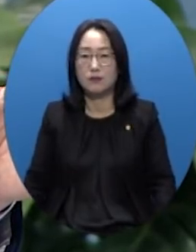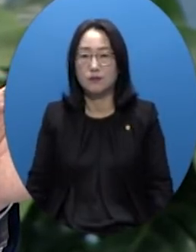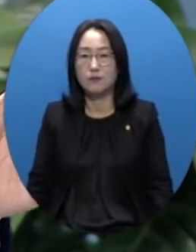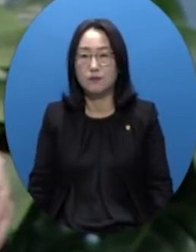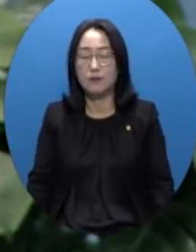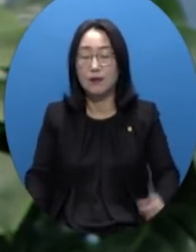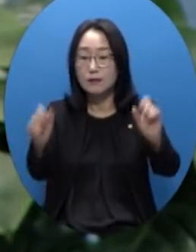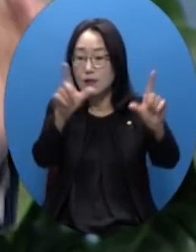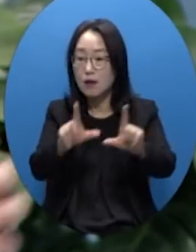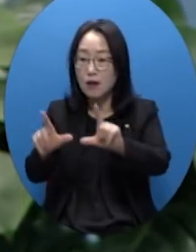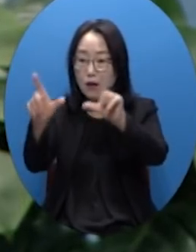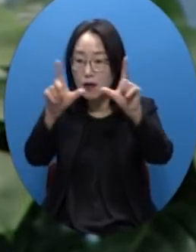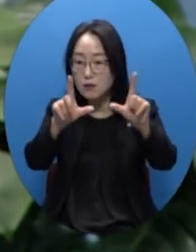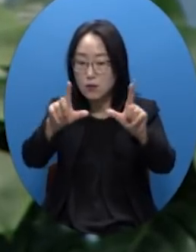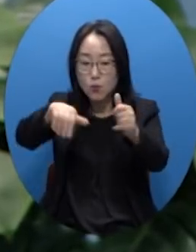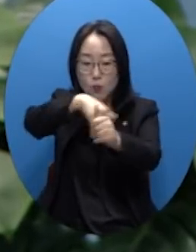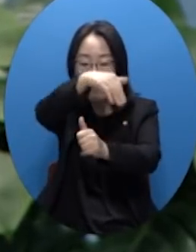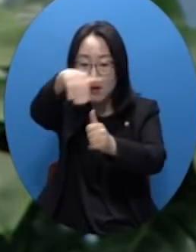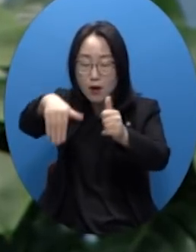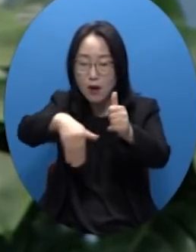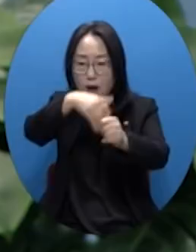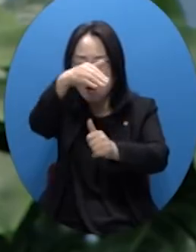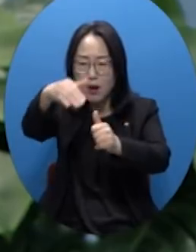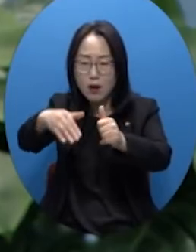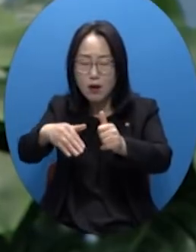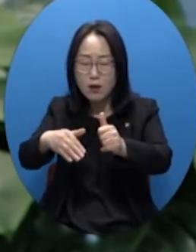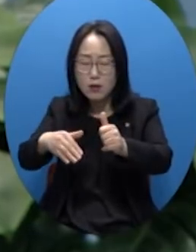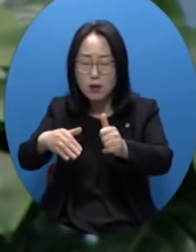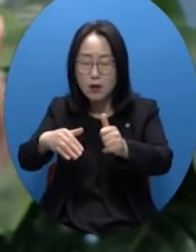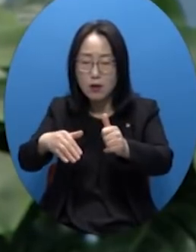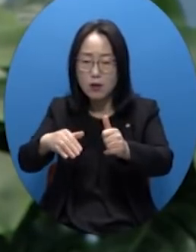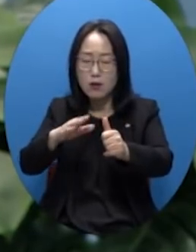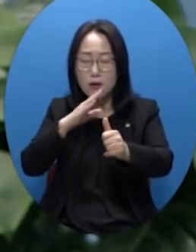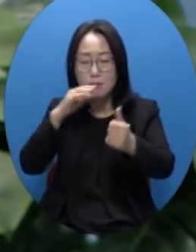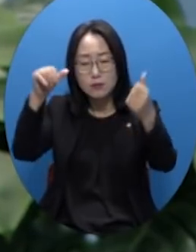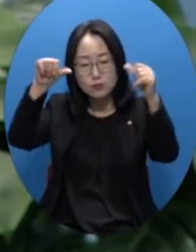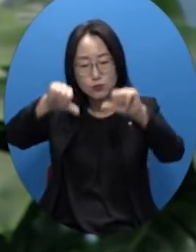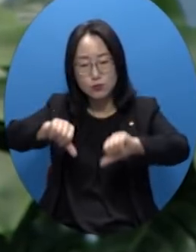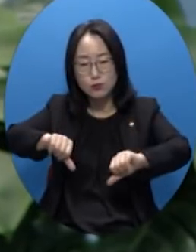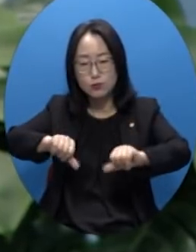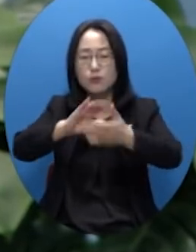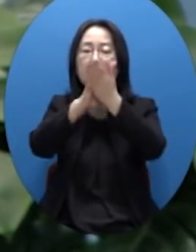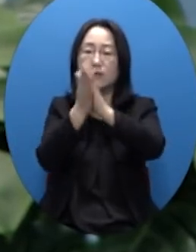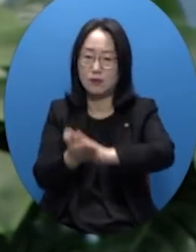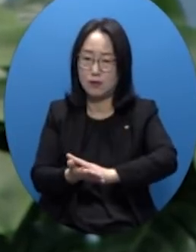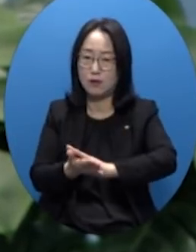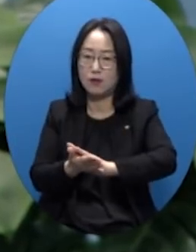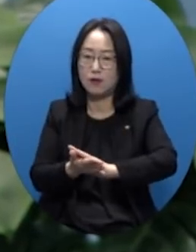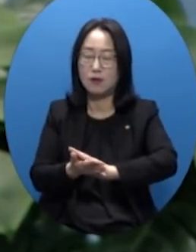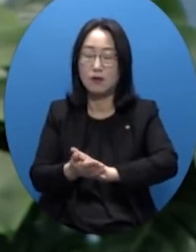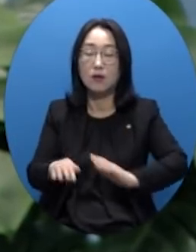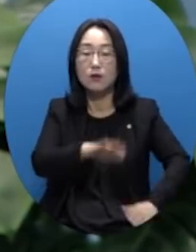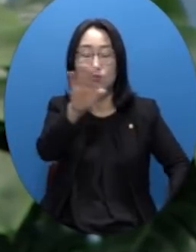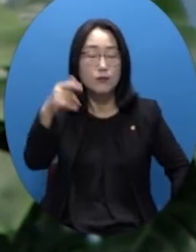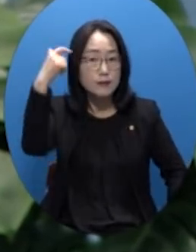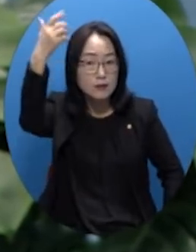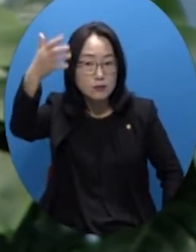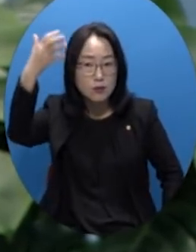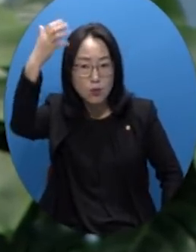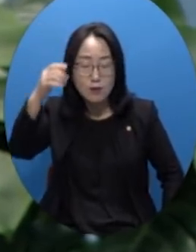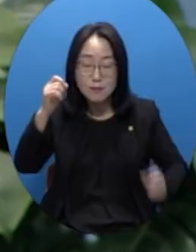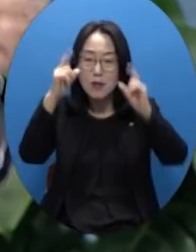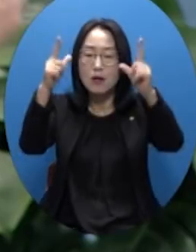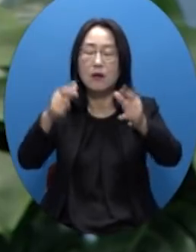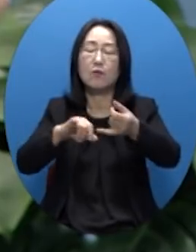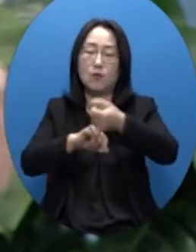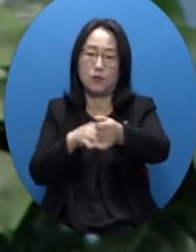그들이 살 근황 경이가 시옹 거기로 덮인 저주로 환경으로 바뀌게 되었던 것입니다 우리가 널 역적으로 깨어 있어야 됩니다